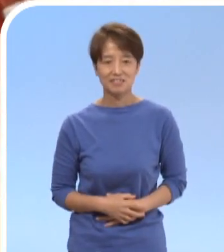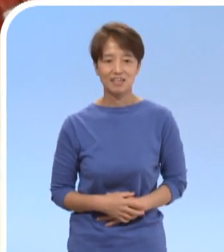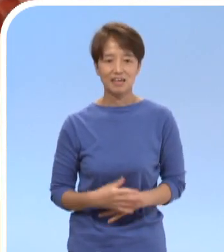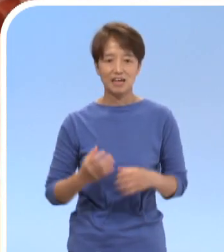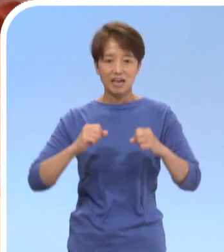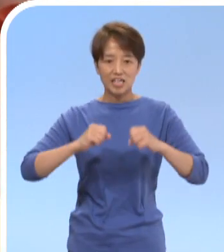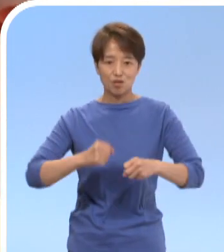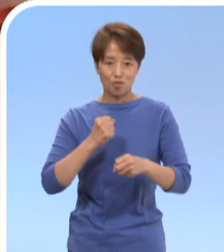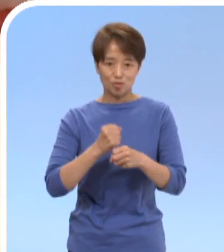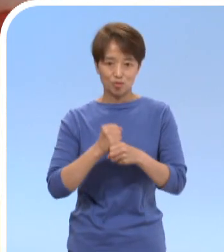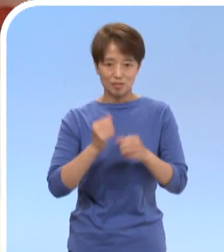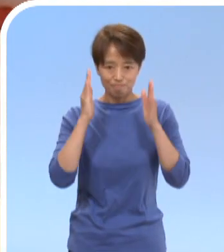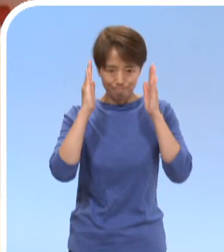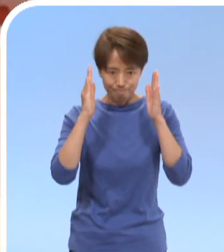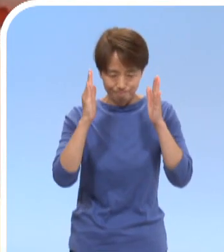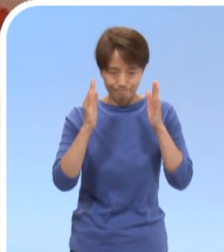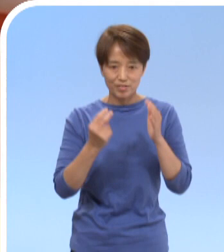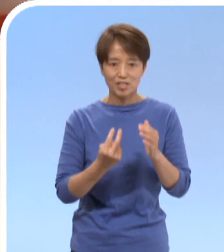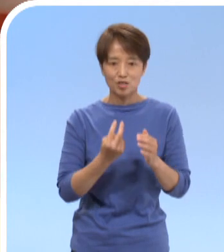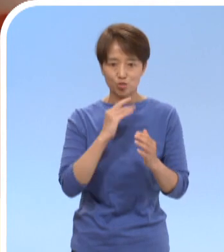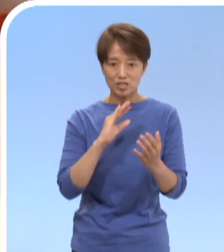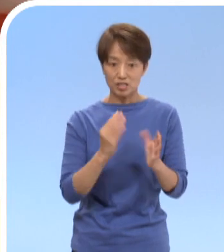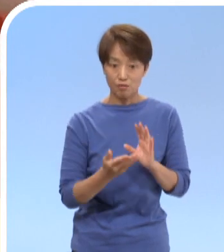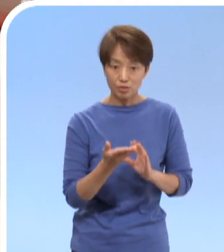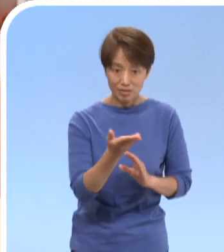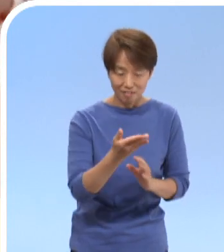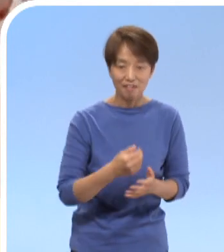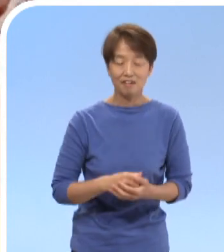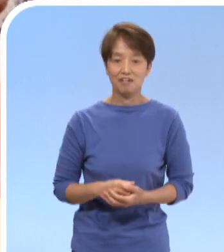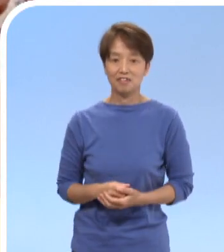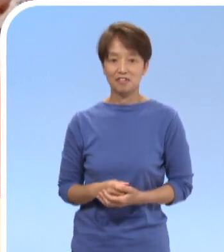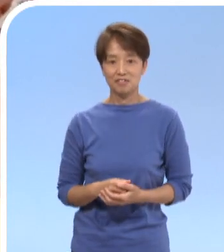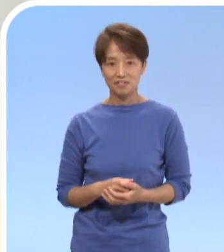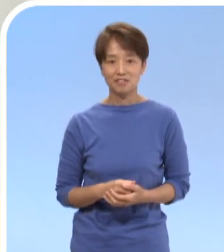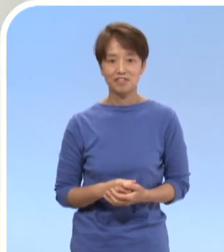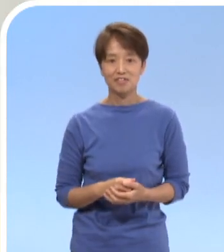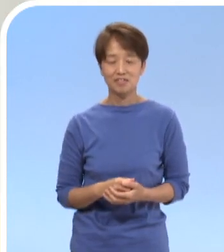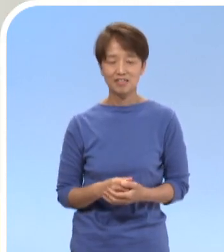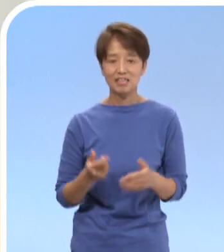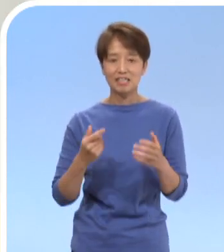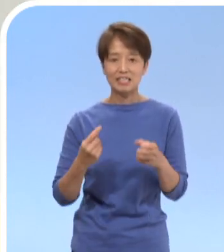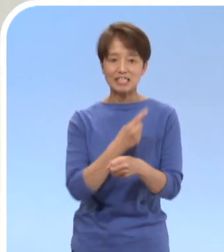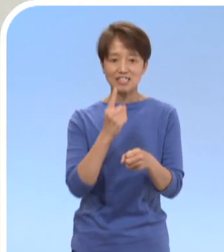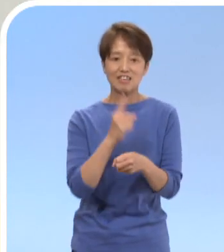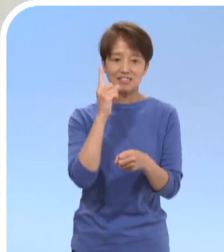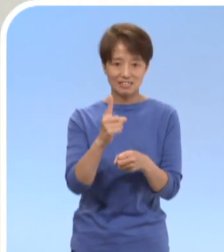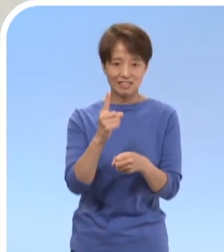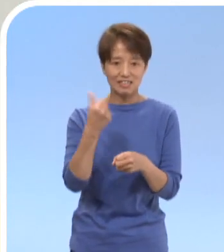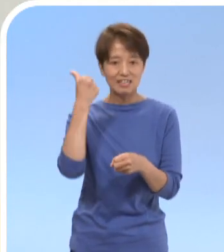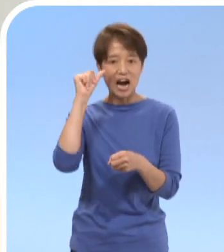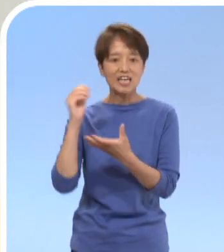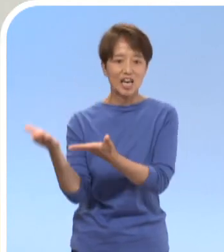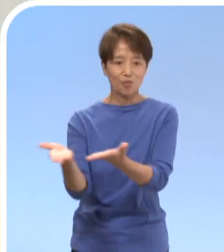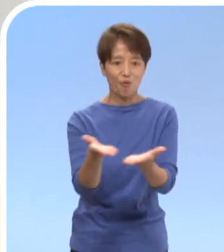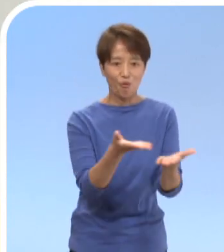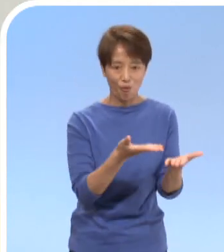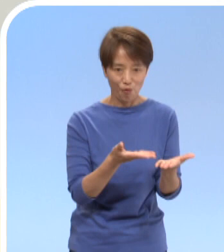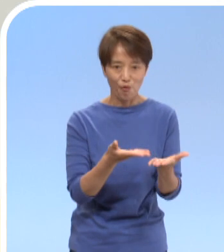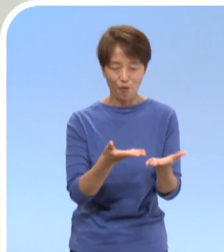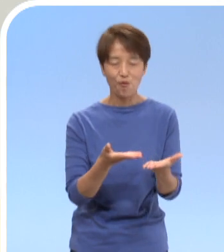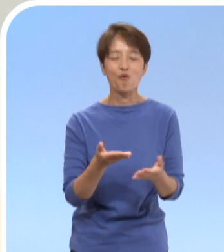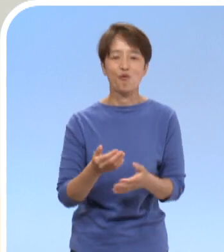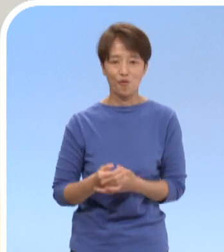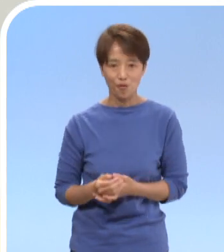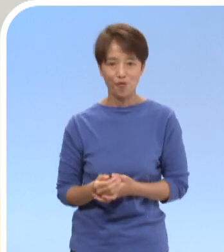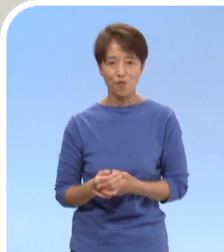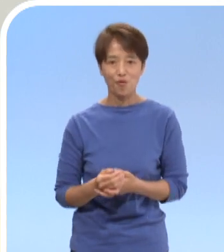し、健康づくりを力入れることで会社の雰囲気変わったなみたいな実感はありますか？ 毎年社員に健康調査のアンケートをするん